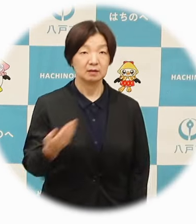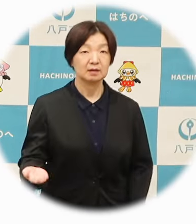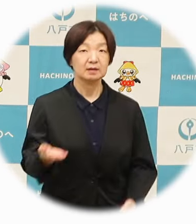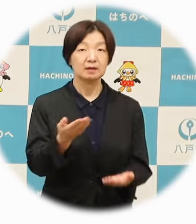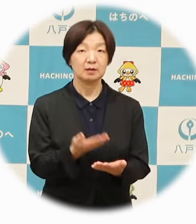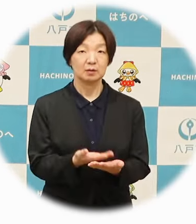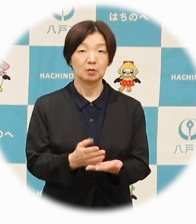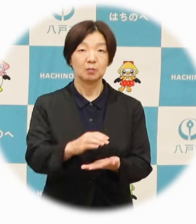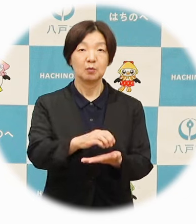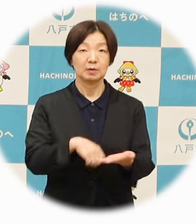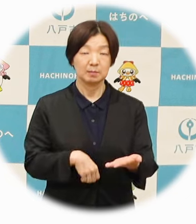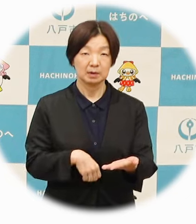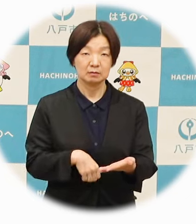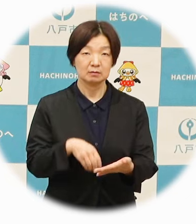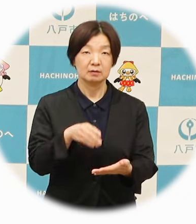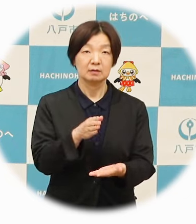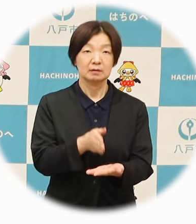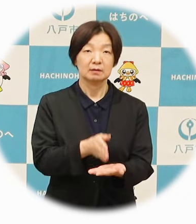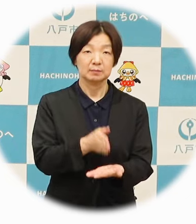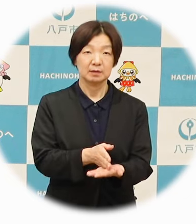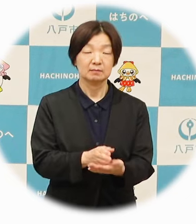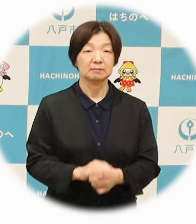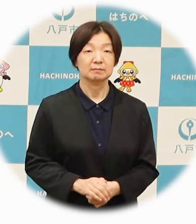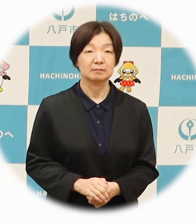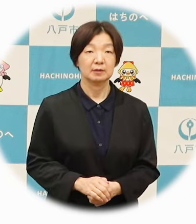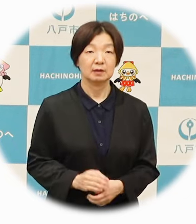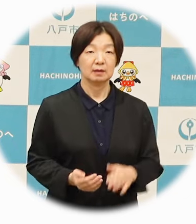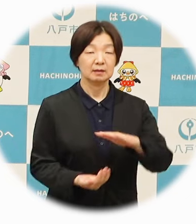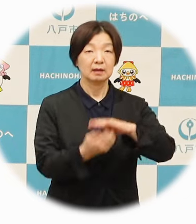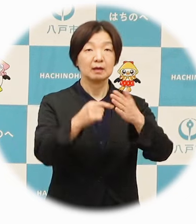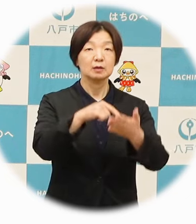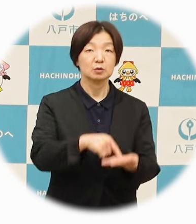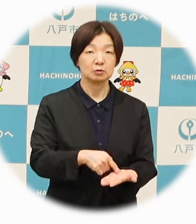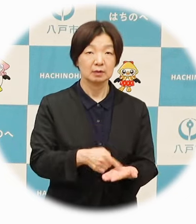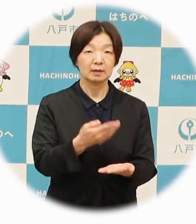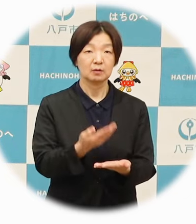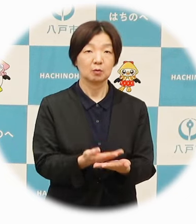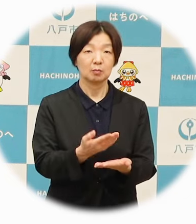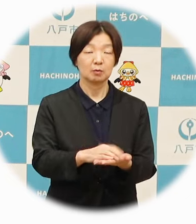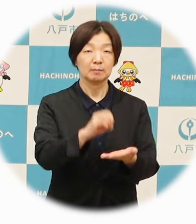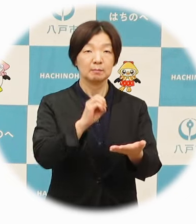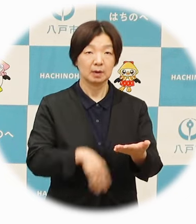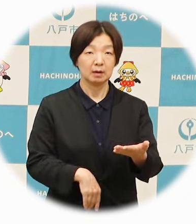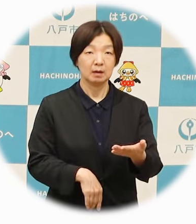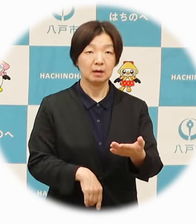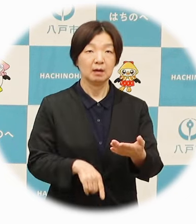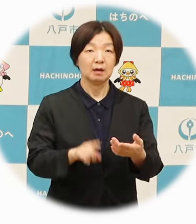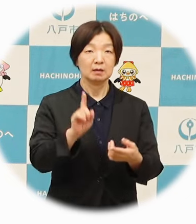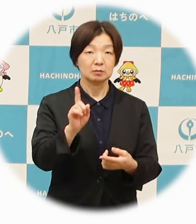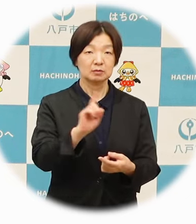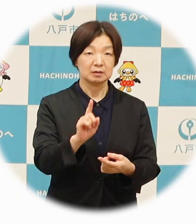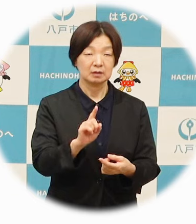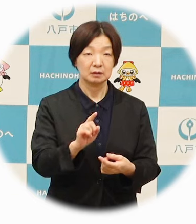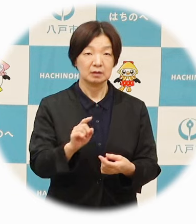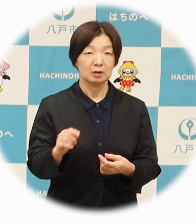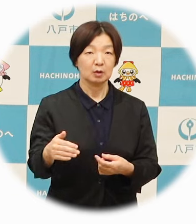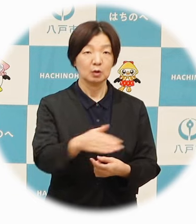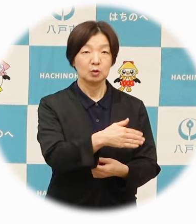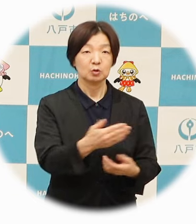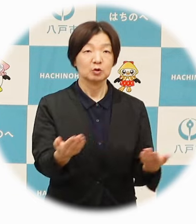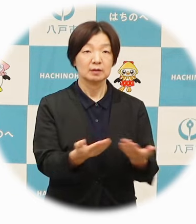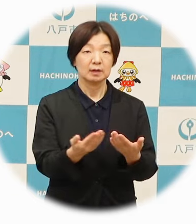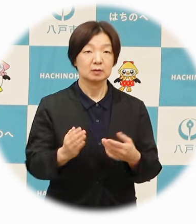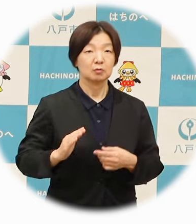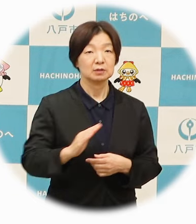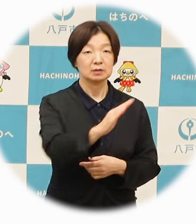について説明いたします。最重点要望の取りやめ事項の一つ目は、水産業振興の